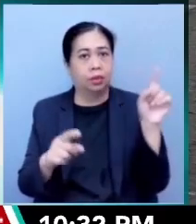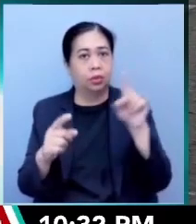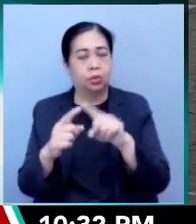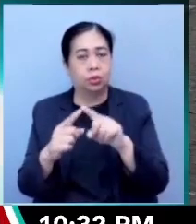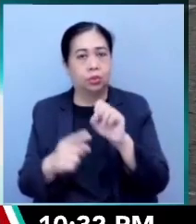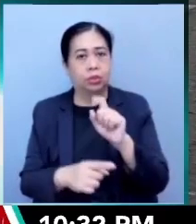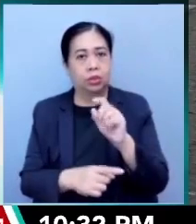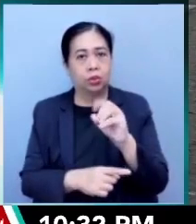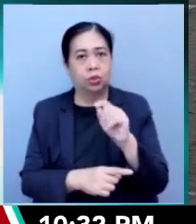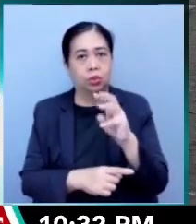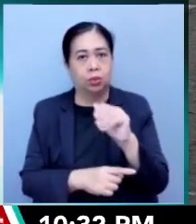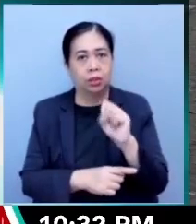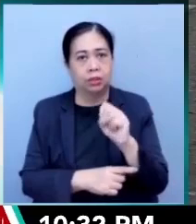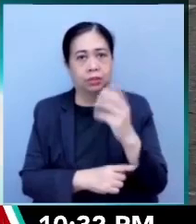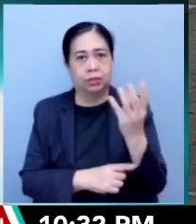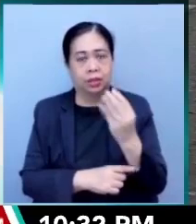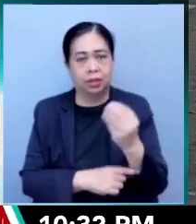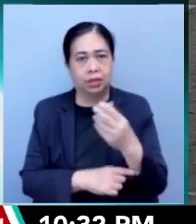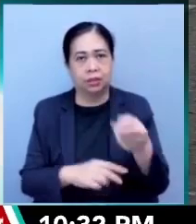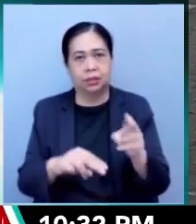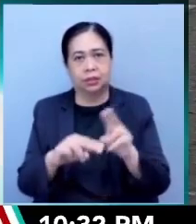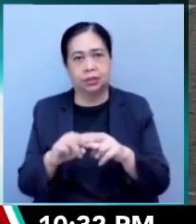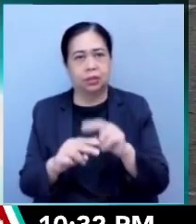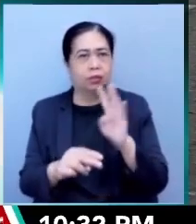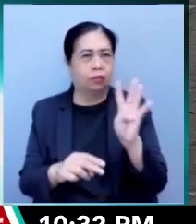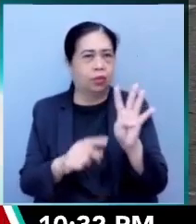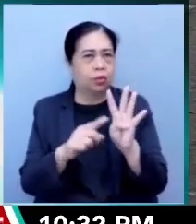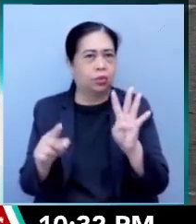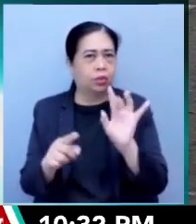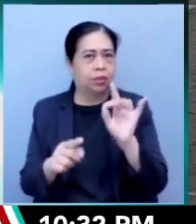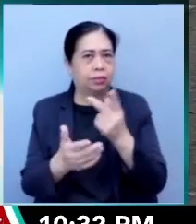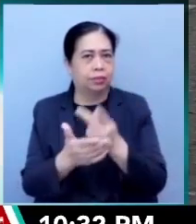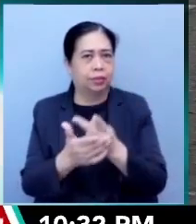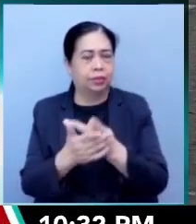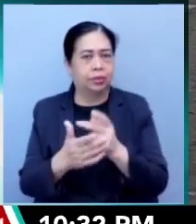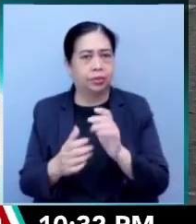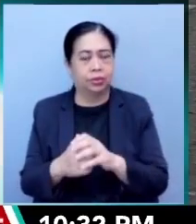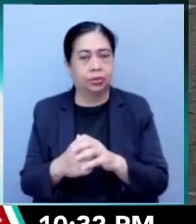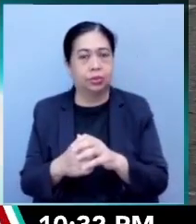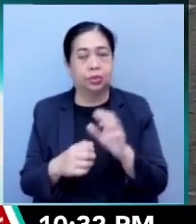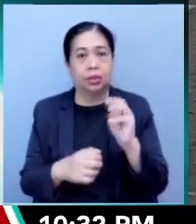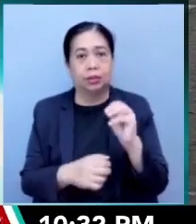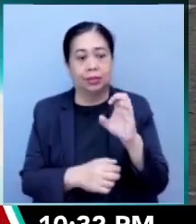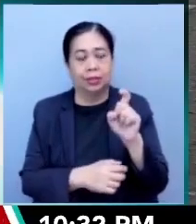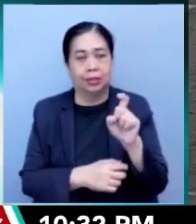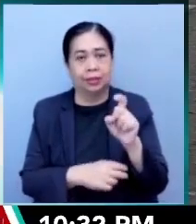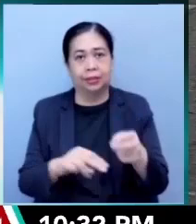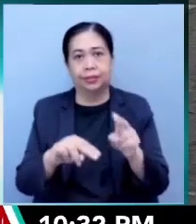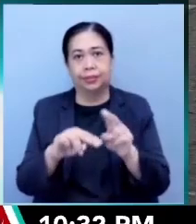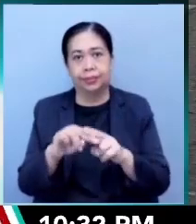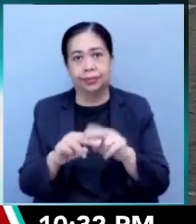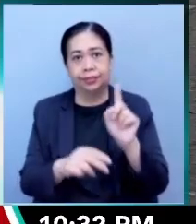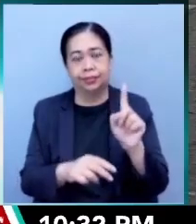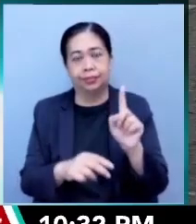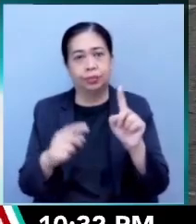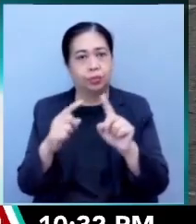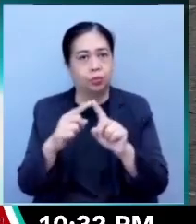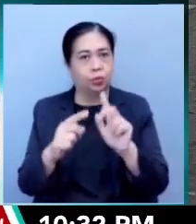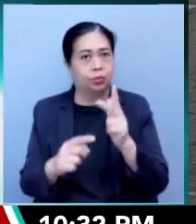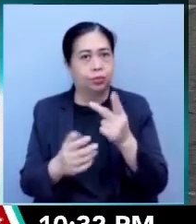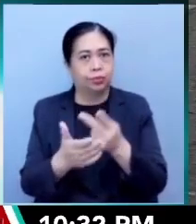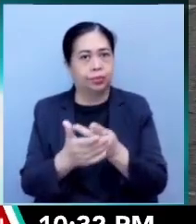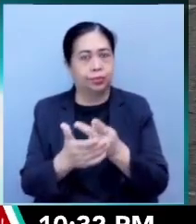Batangas, may toll hike na 4 to 8 pesos. Ang toll naman sa MCX, madaragdagan ng 1 peso to 3 pesos.